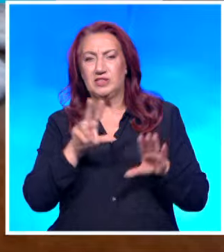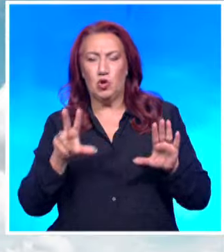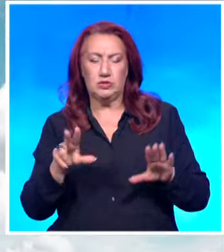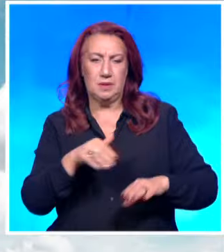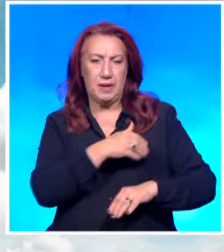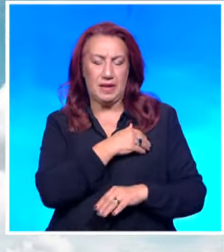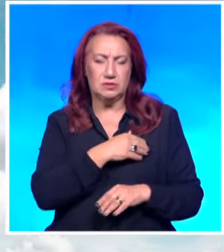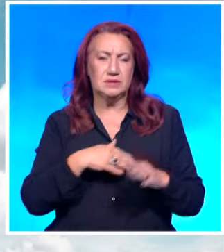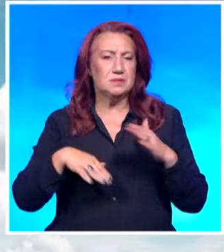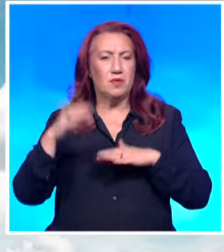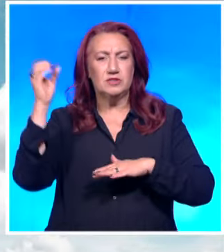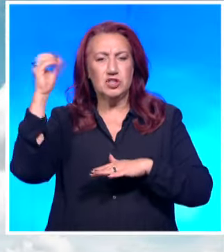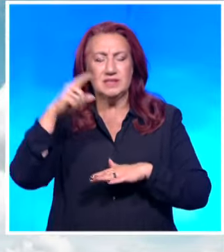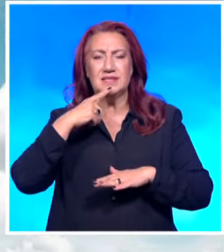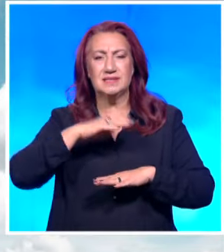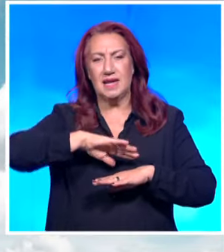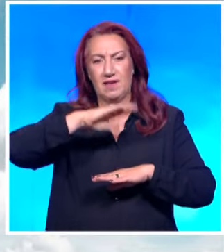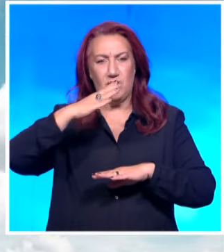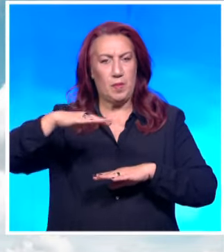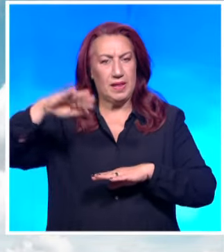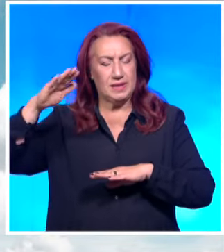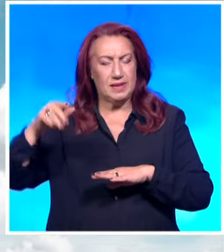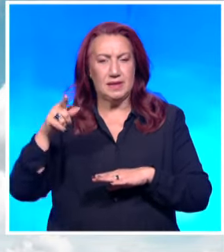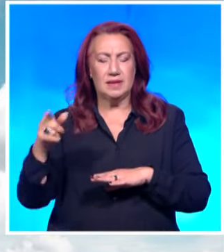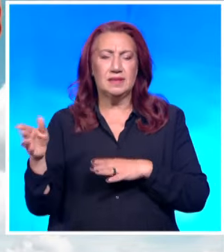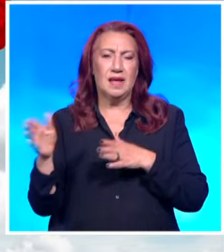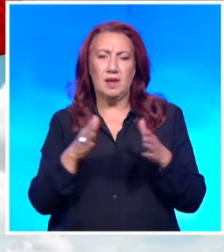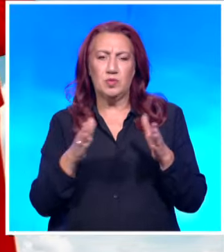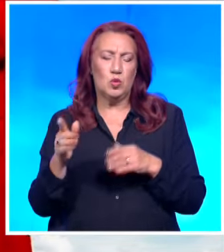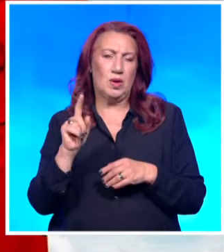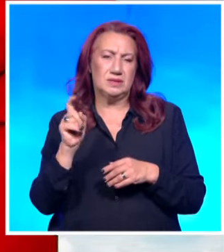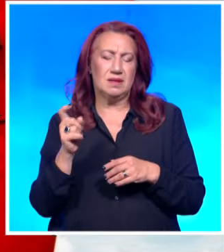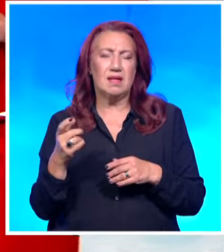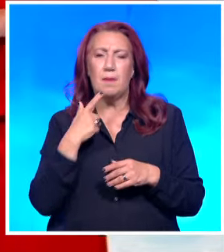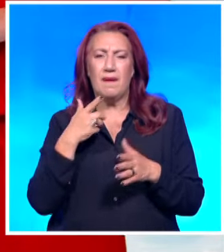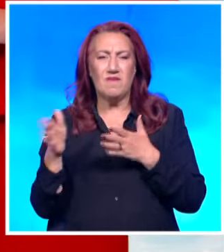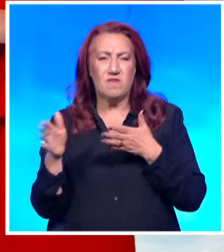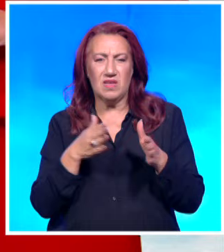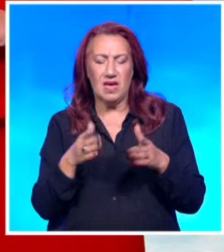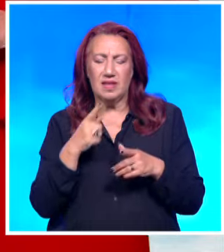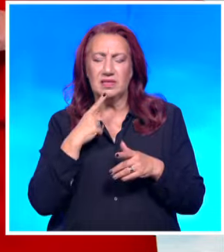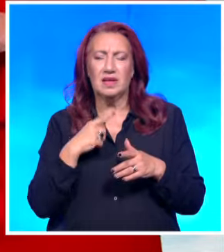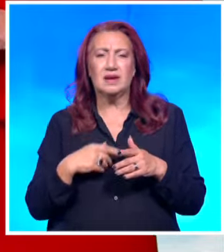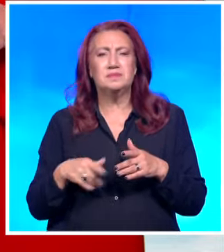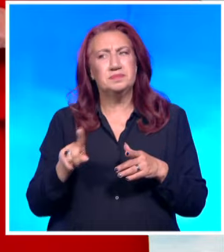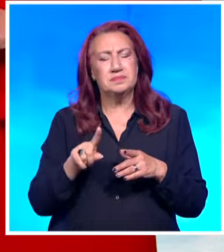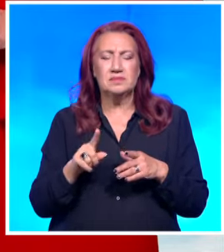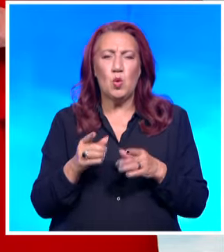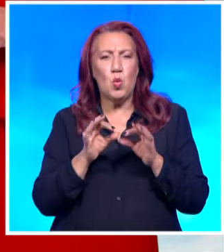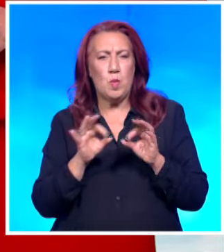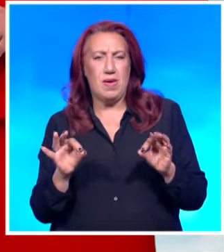предимно слънчево ще бъде и в планините там ще духа слаб вятър от югоизток по най-високите части до умерен от